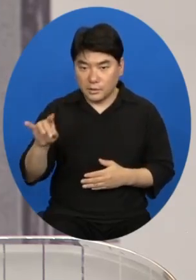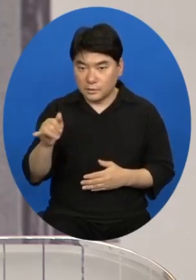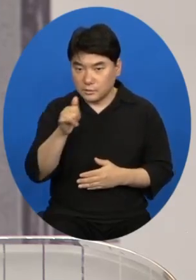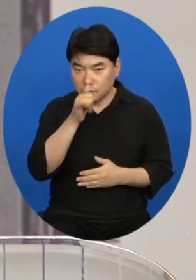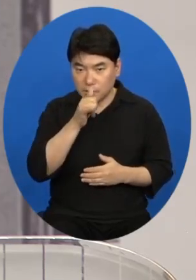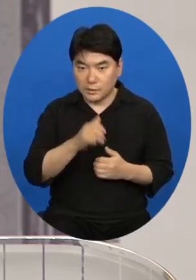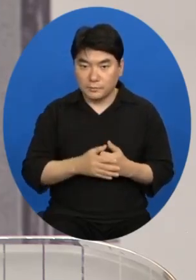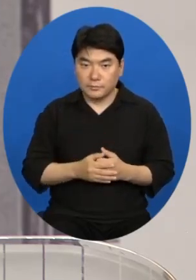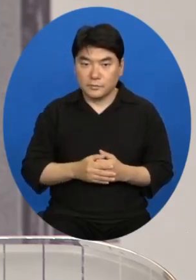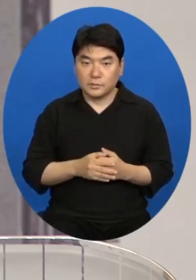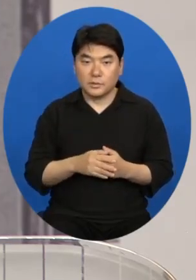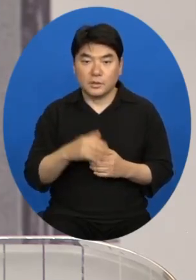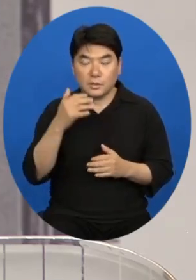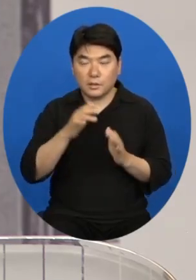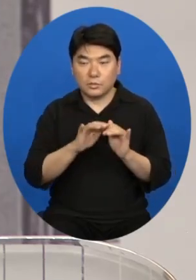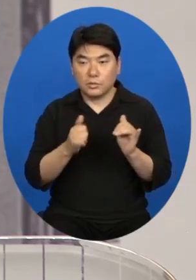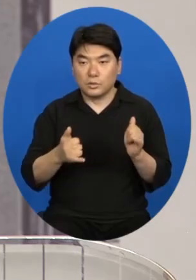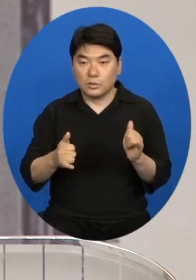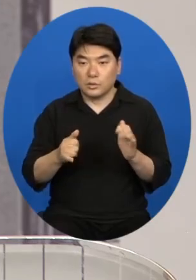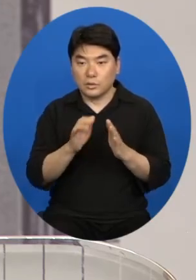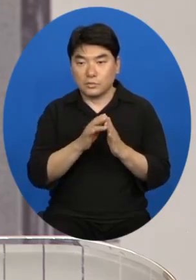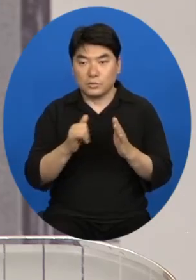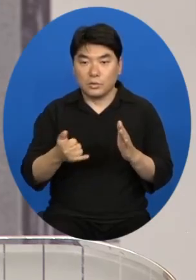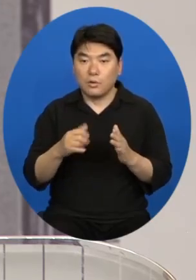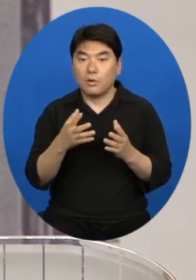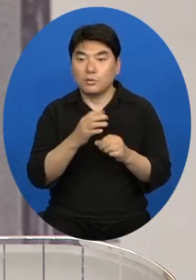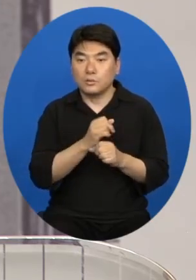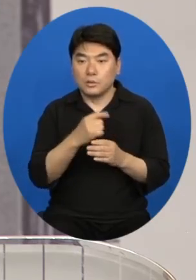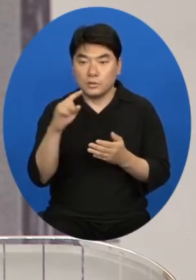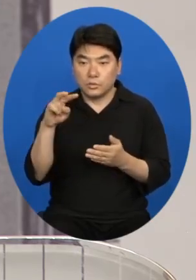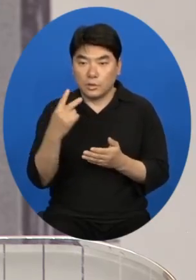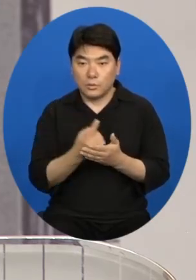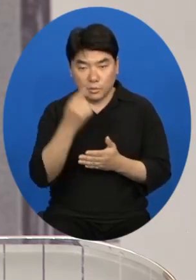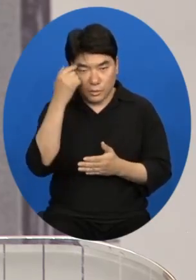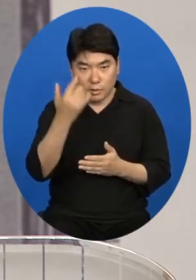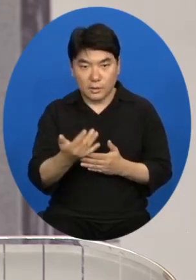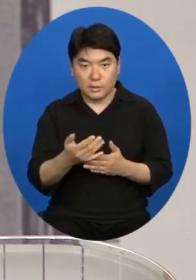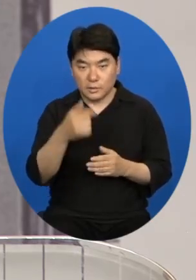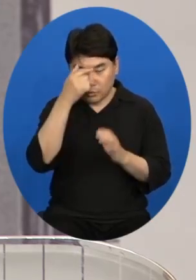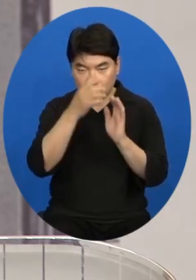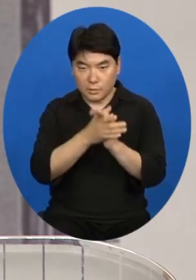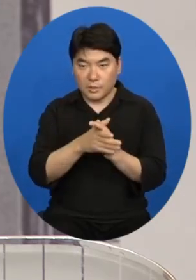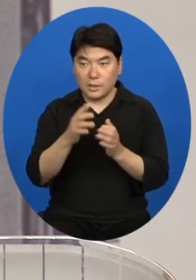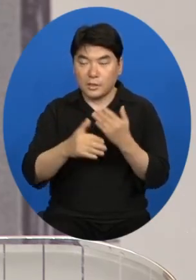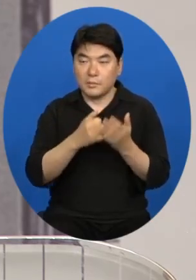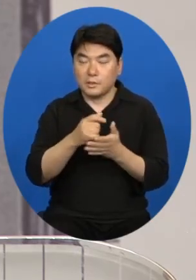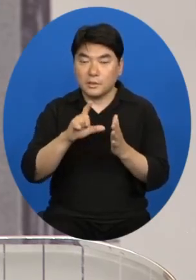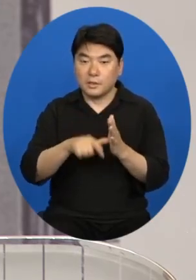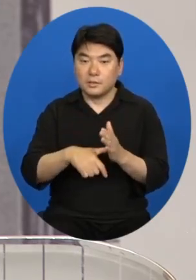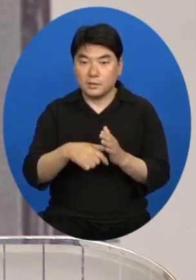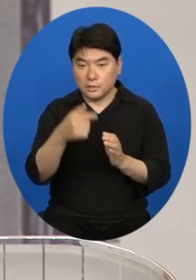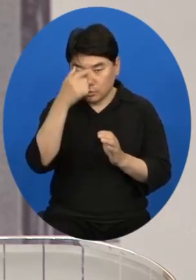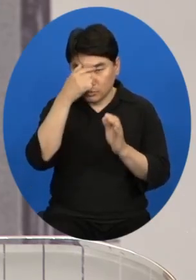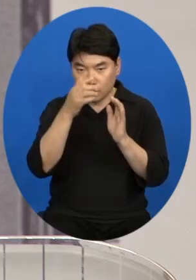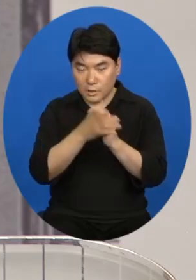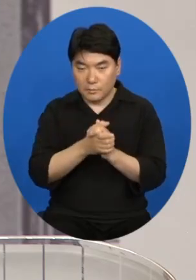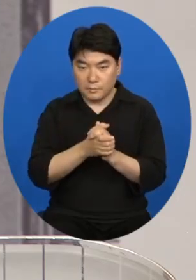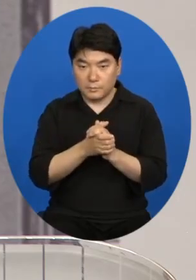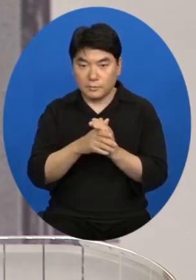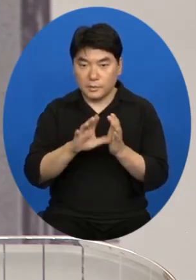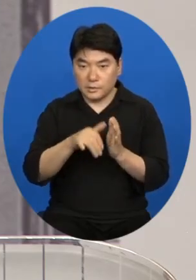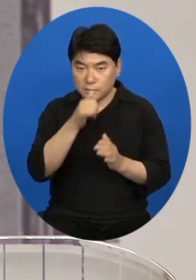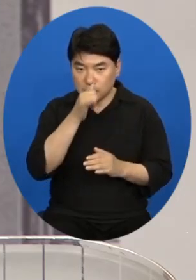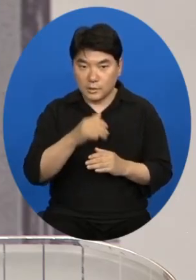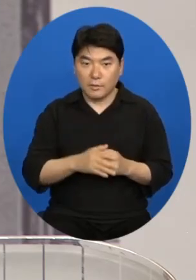언제 돌아올까요? 우리가 그 기도하면서 하나님의 때를 묻곤 하죠. 다니엘이 하나님을